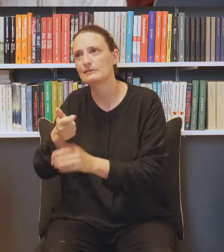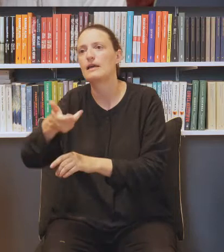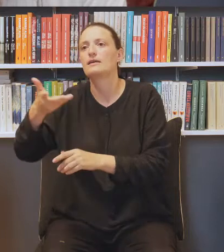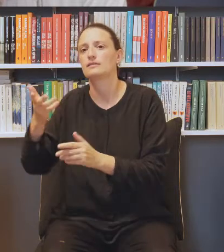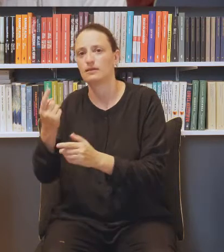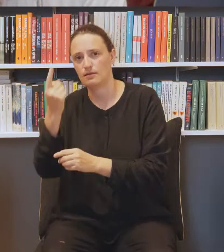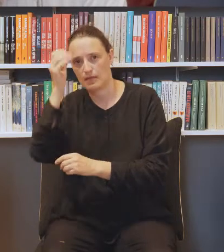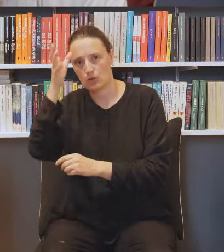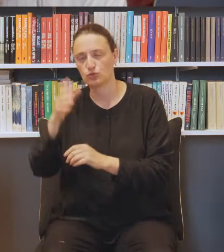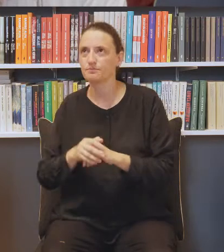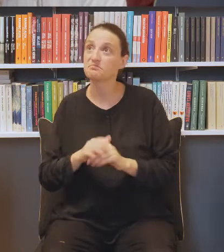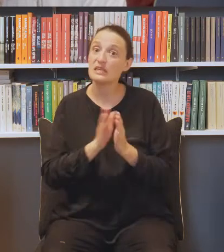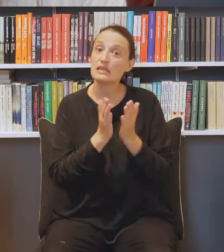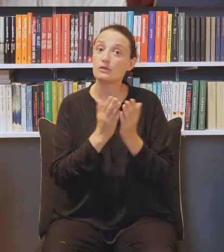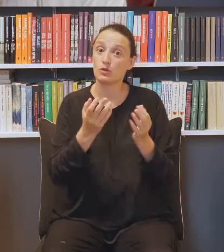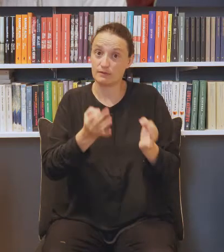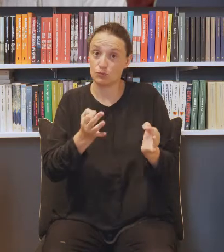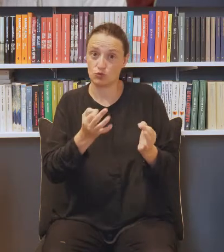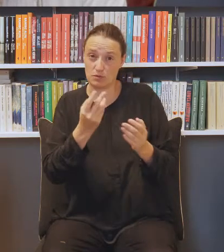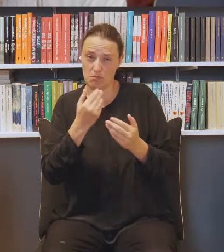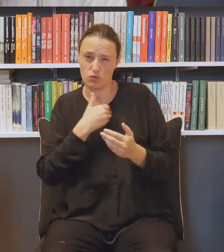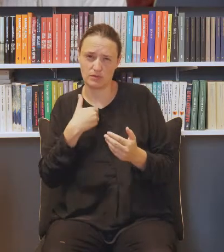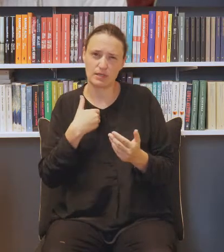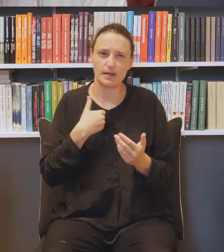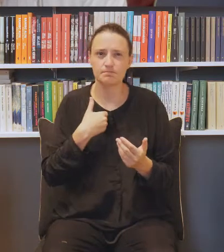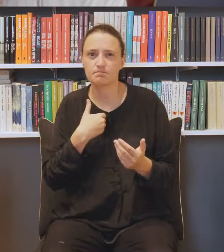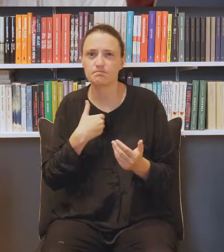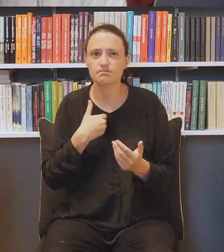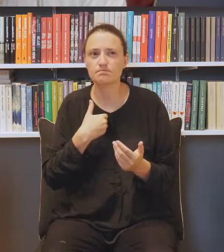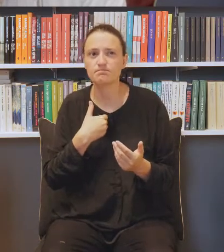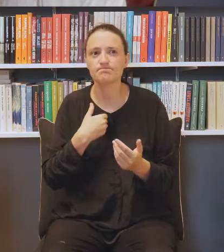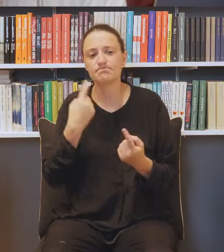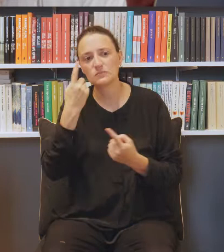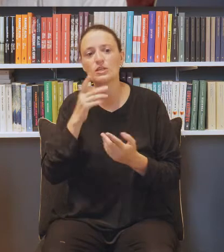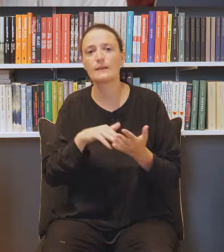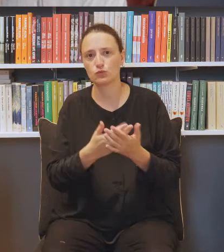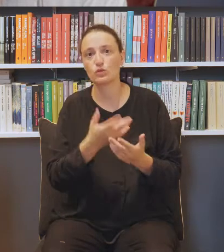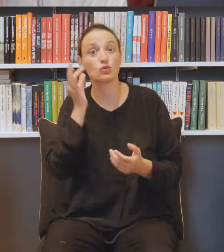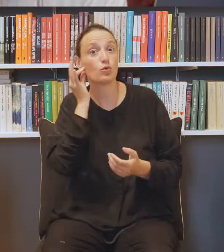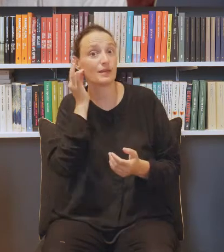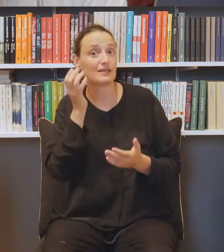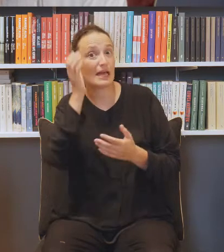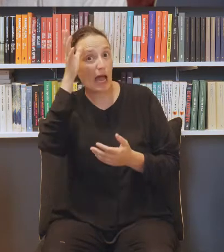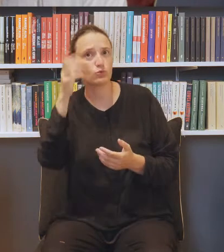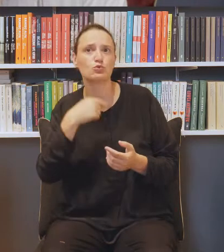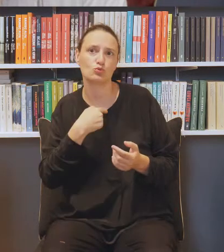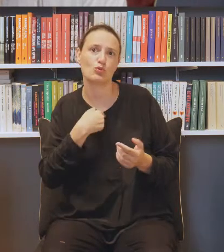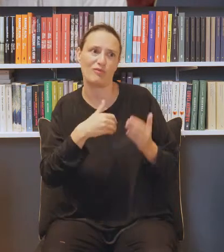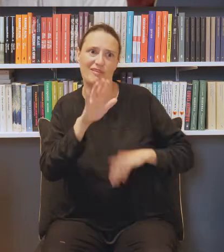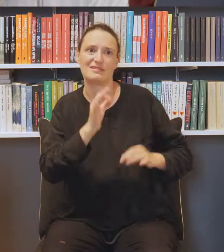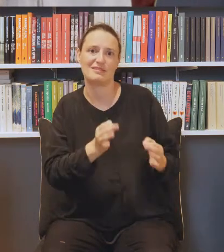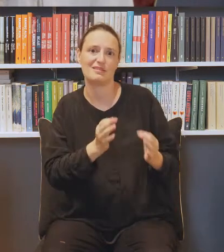Właściwie taka literatura współczesna polska to jest taka bardziej, myślę, jak już pytasz o kobiety, to tak, bardziej kobietami stoi,